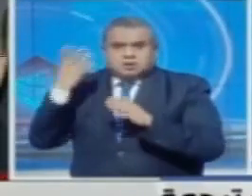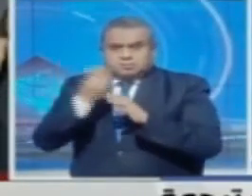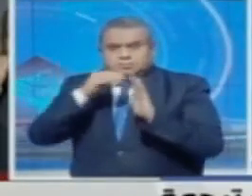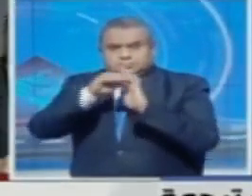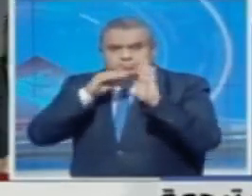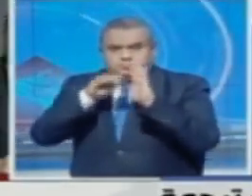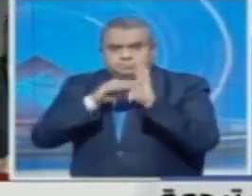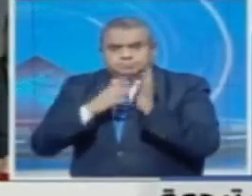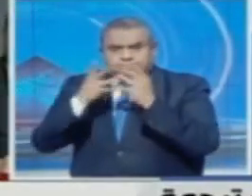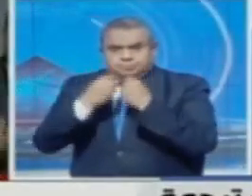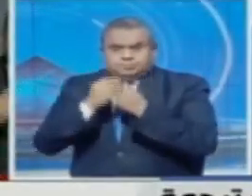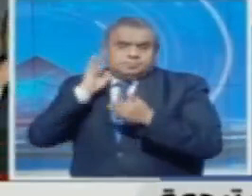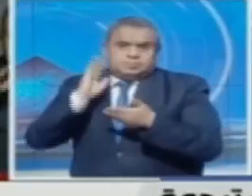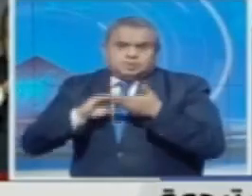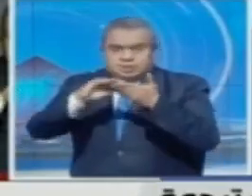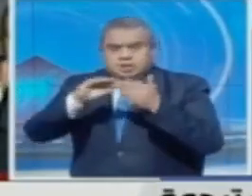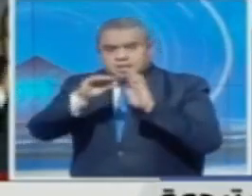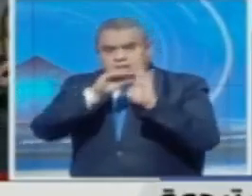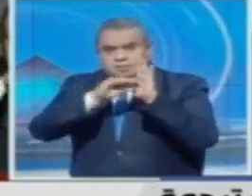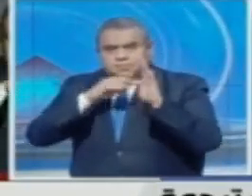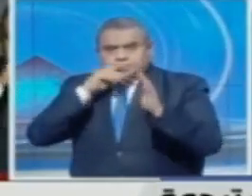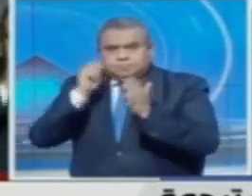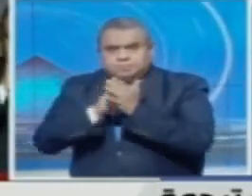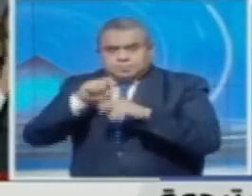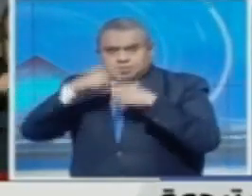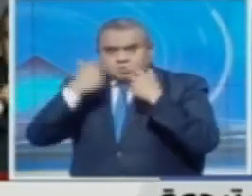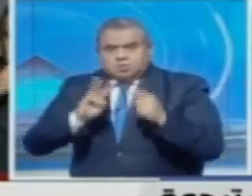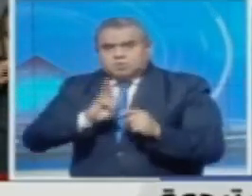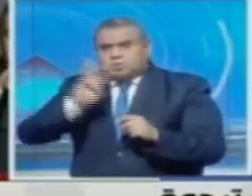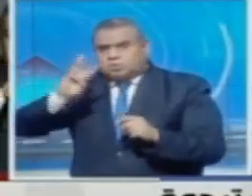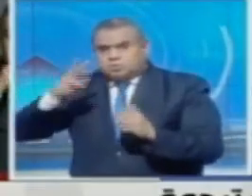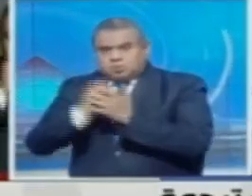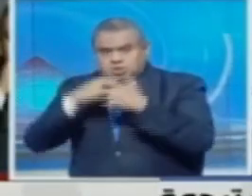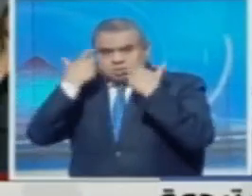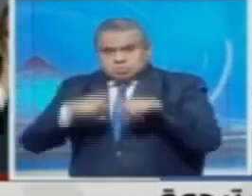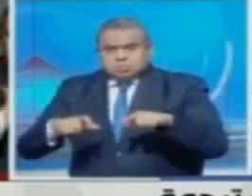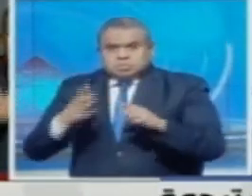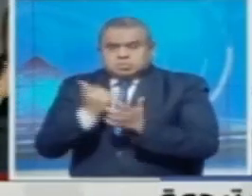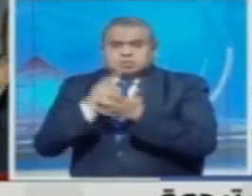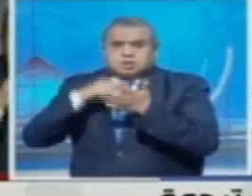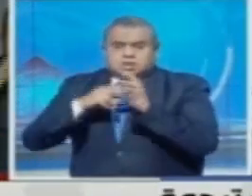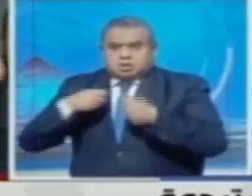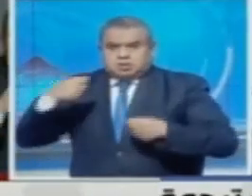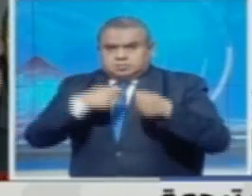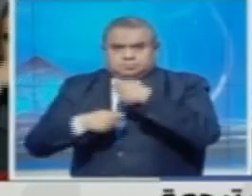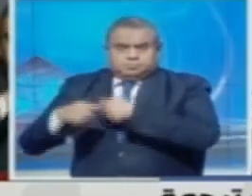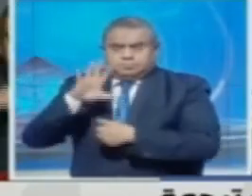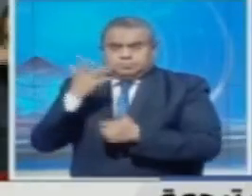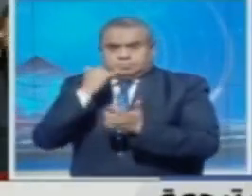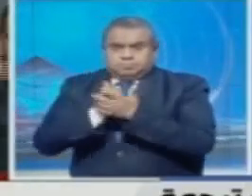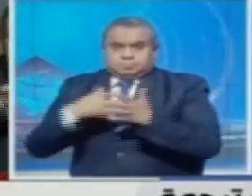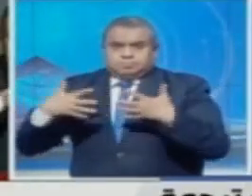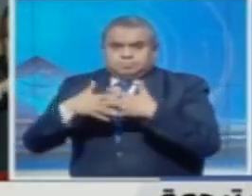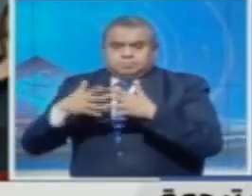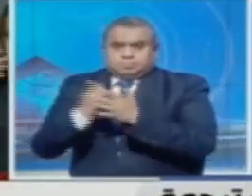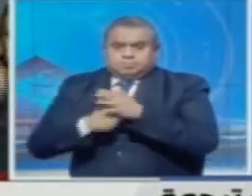متكامل. يتضمن البرنامج منصة وطنية للمشروعات القابلة للاستثمار تم إطلاقها بمشاركة